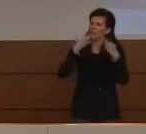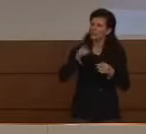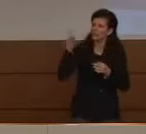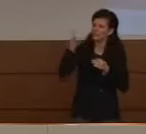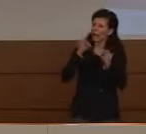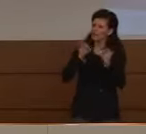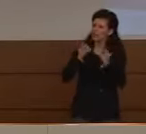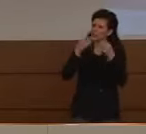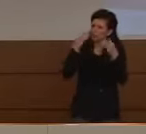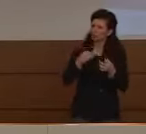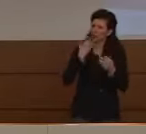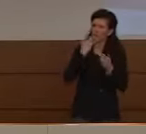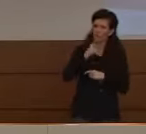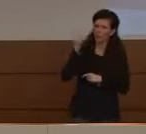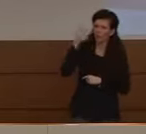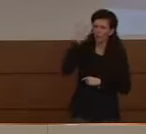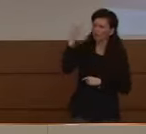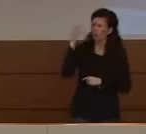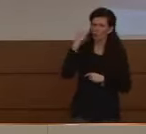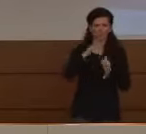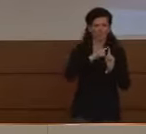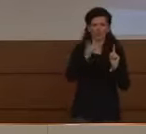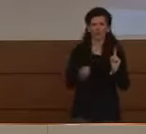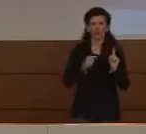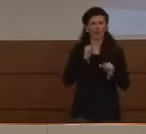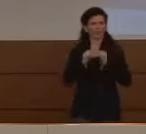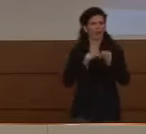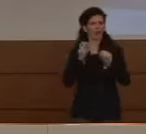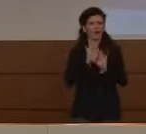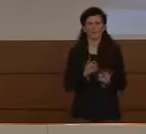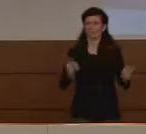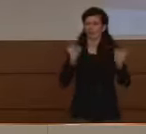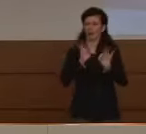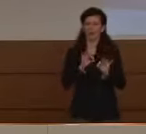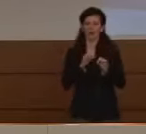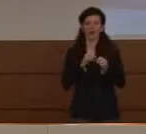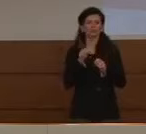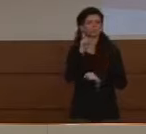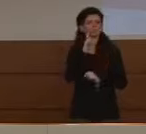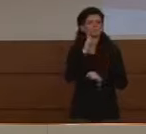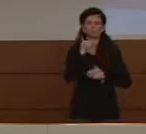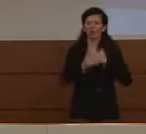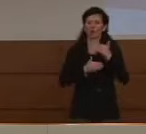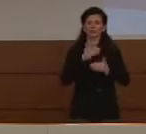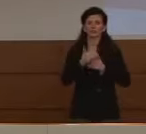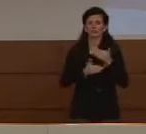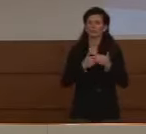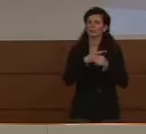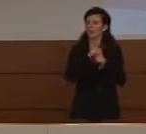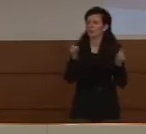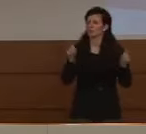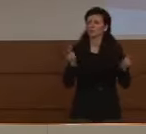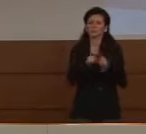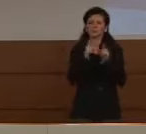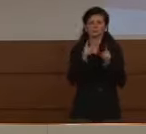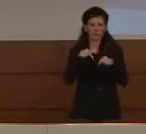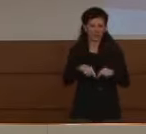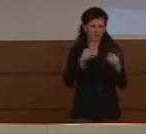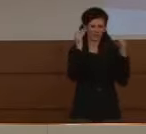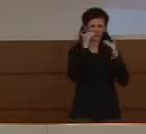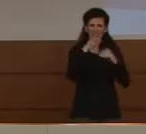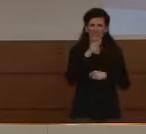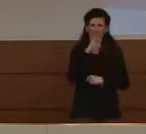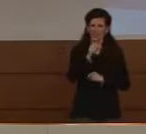che sono quelle proprio che ci hanno dato i risultati che avete ascoltato anche questa sera sono